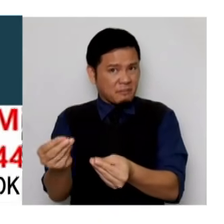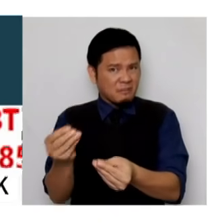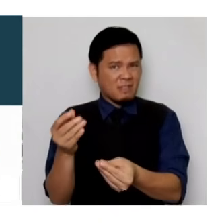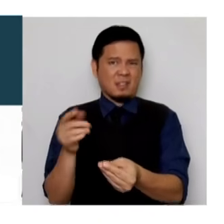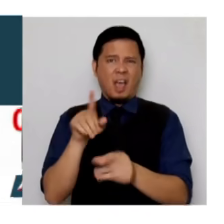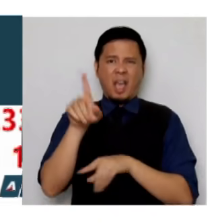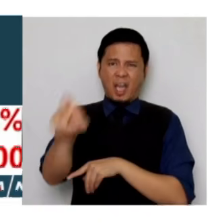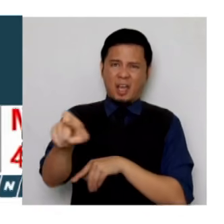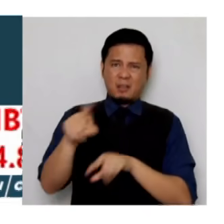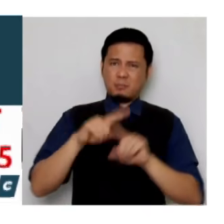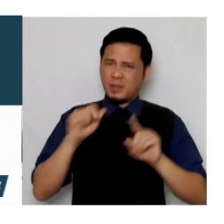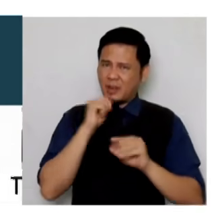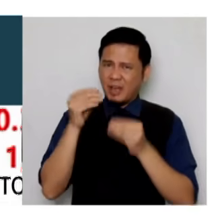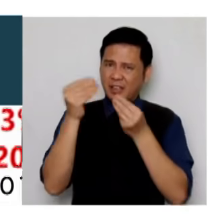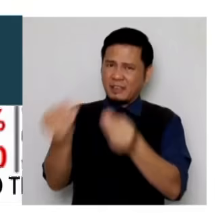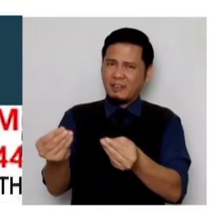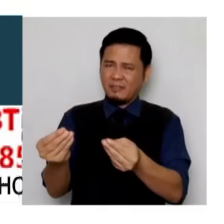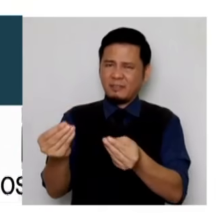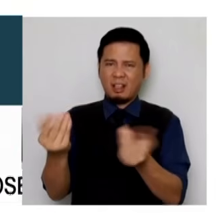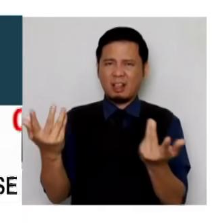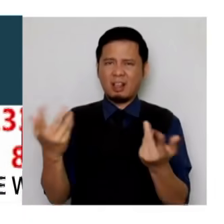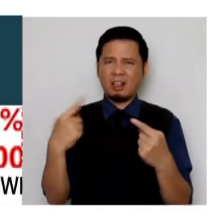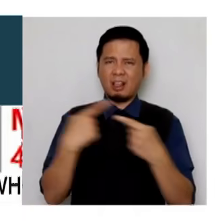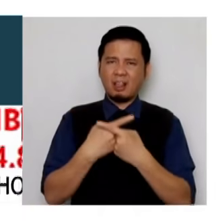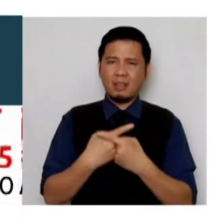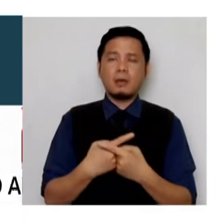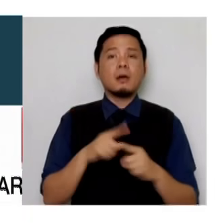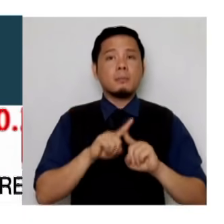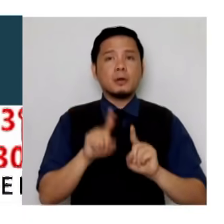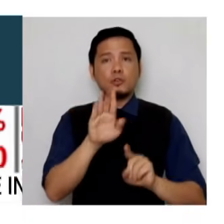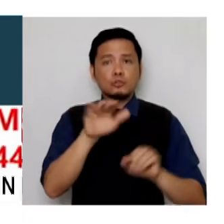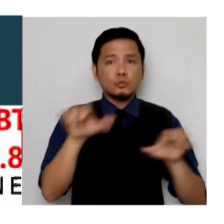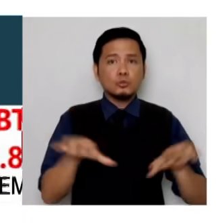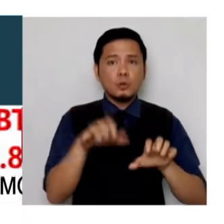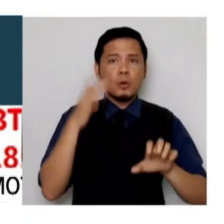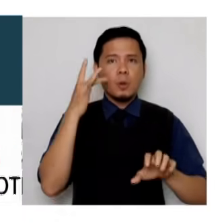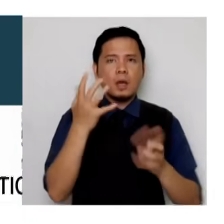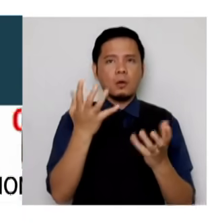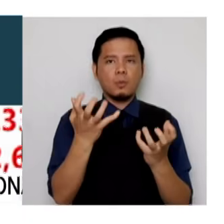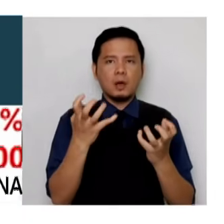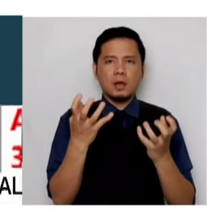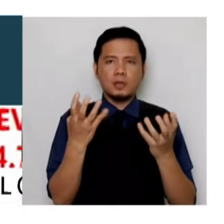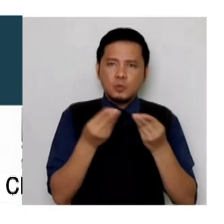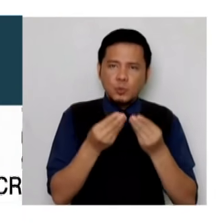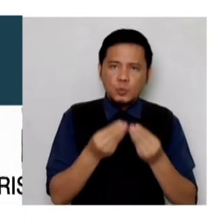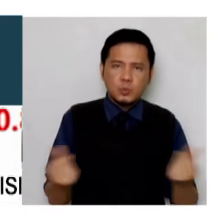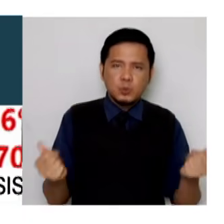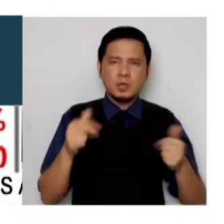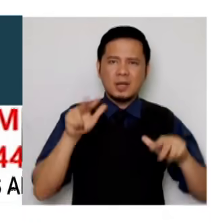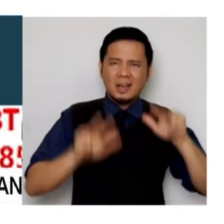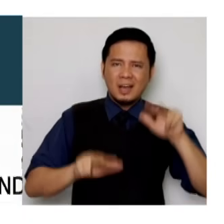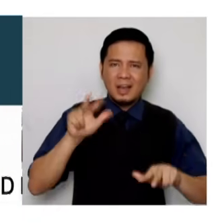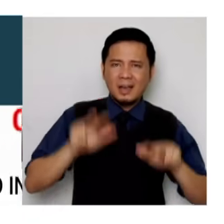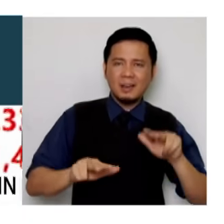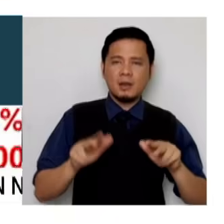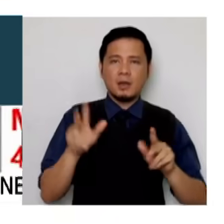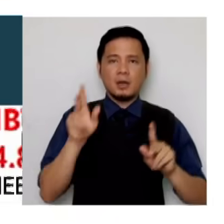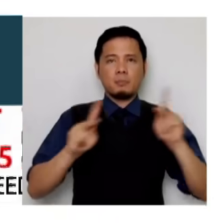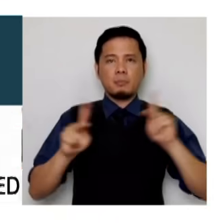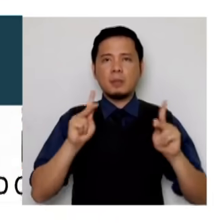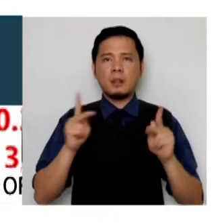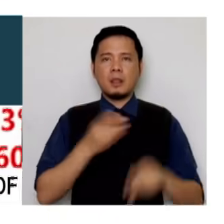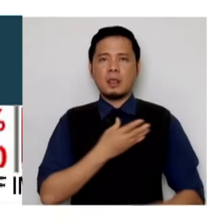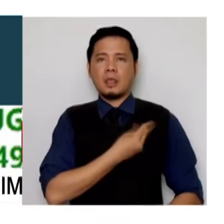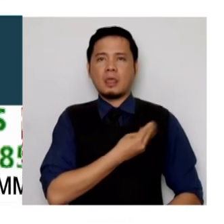ka pa. But this you did that because you also wanted to address the hesitancy. Yes,